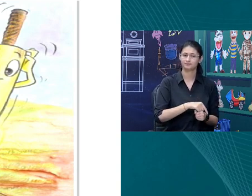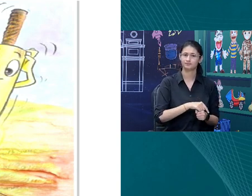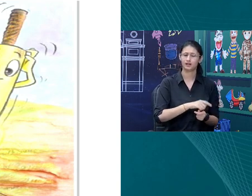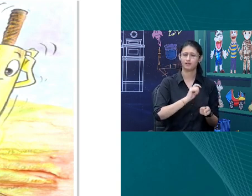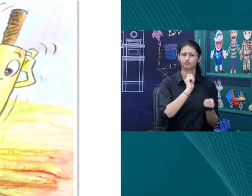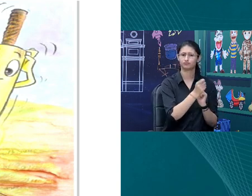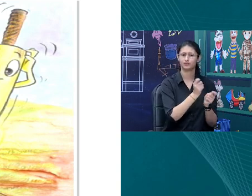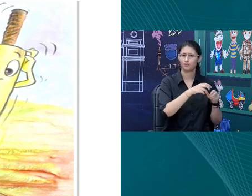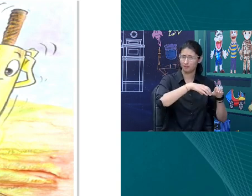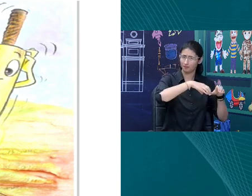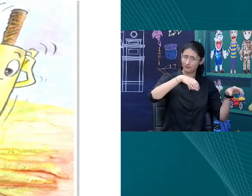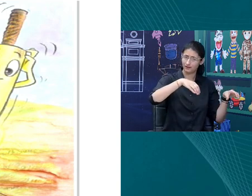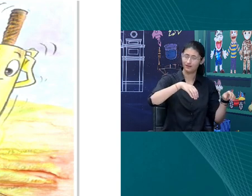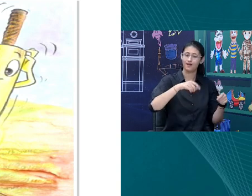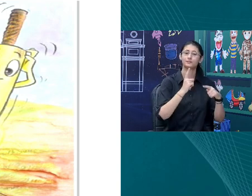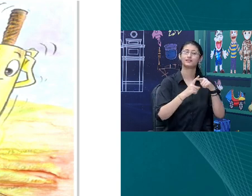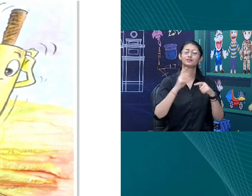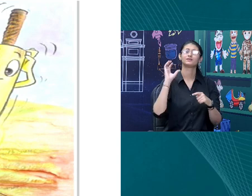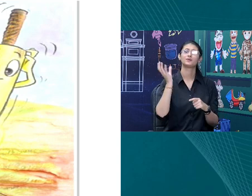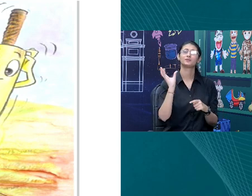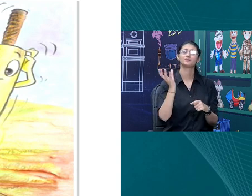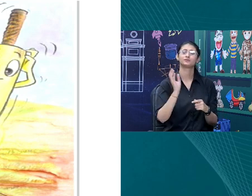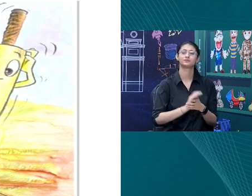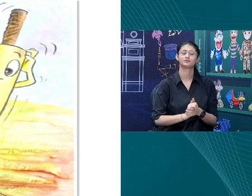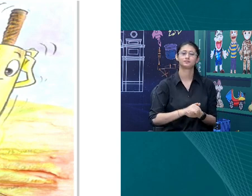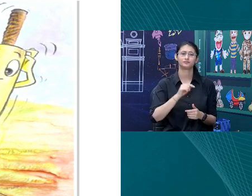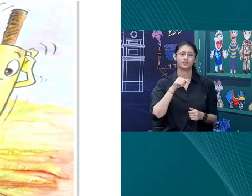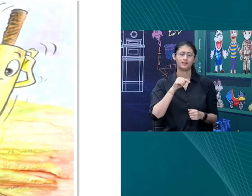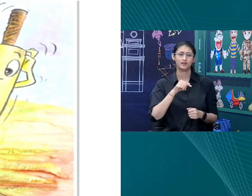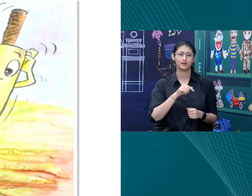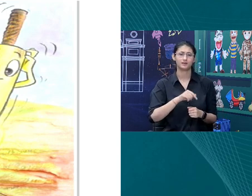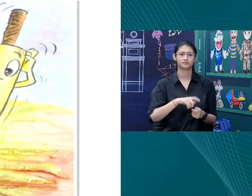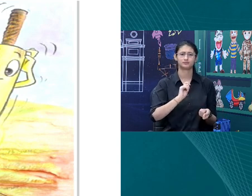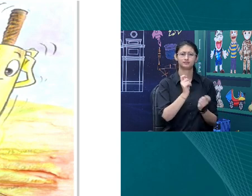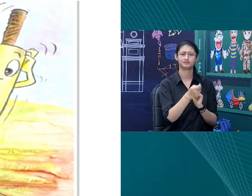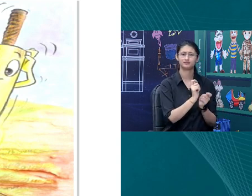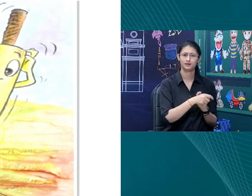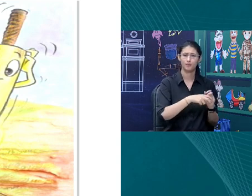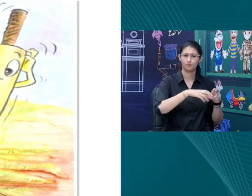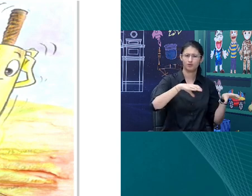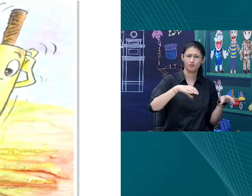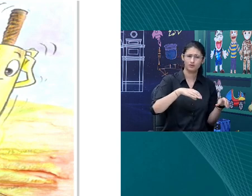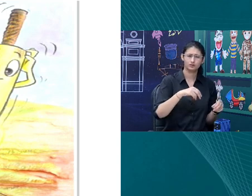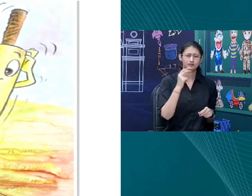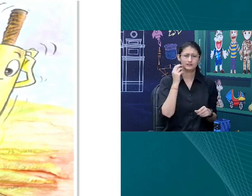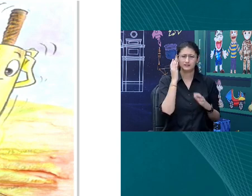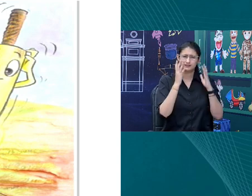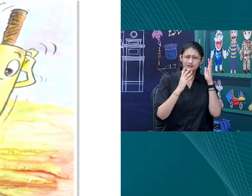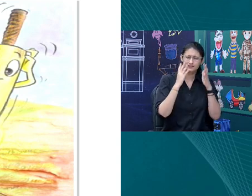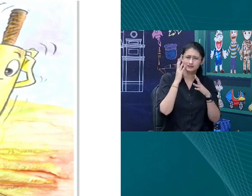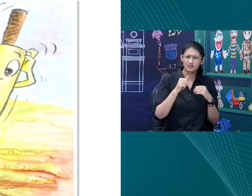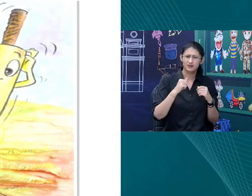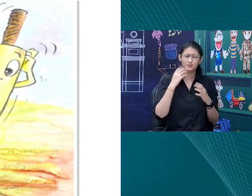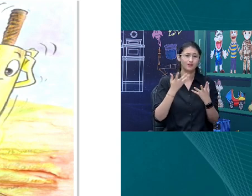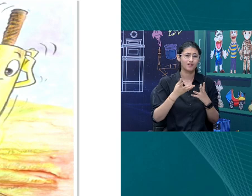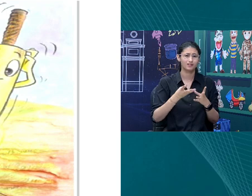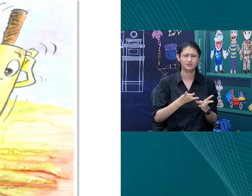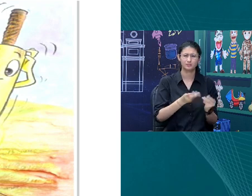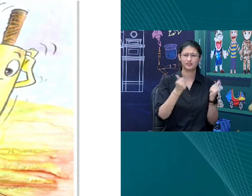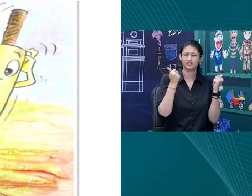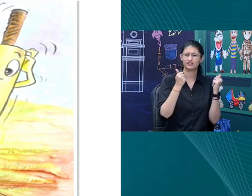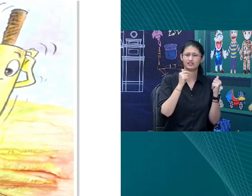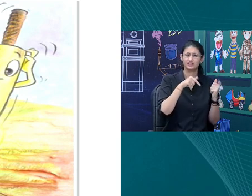ऐसा लग रहा है जैसे कुछ परेशान है हैरान है कुछ उसका खो गया है जैसे बिल्कुल और जो गेंद